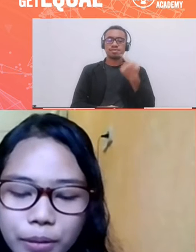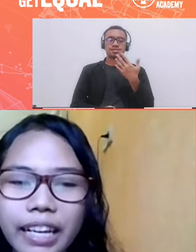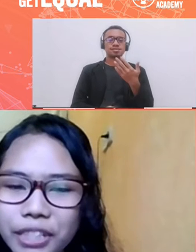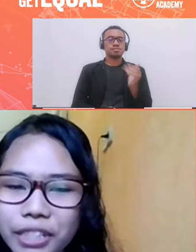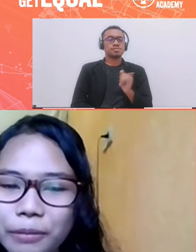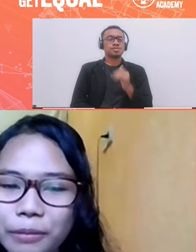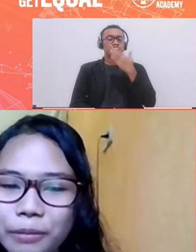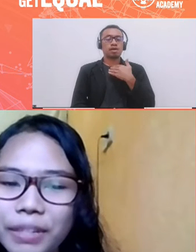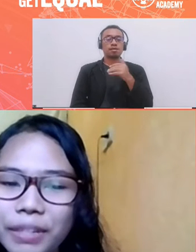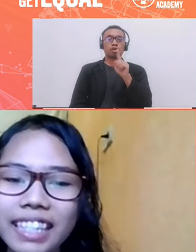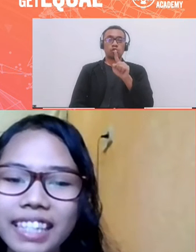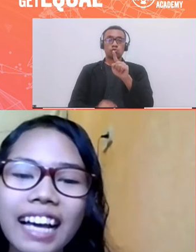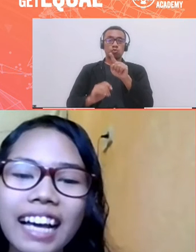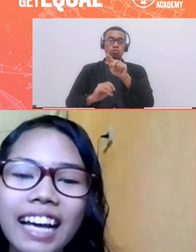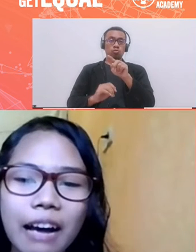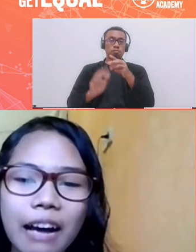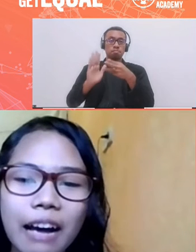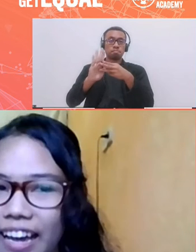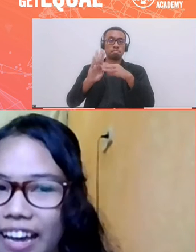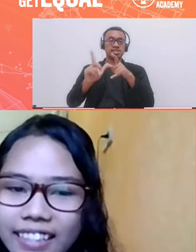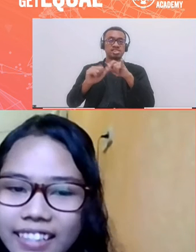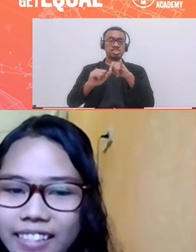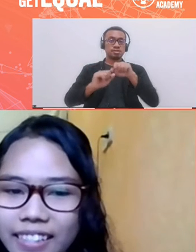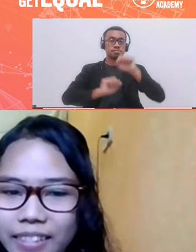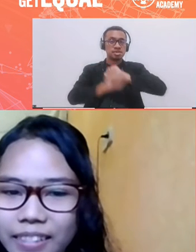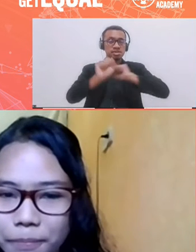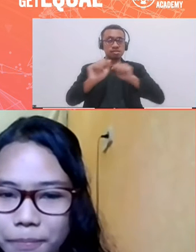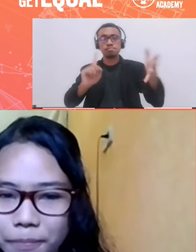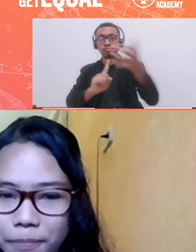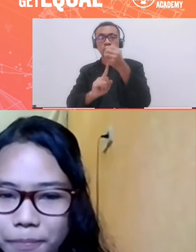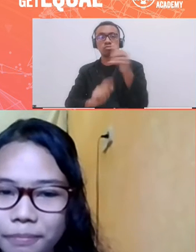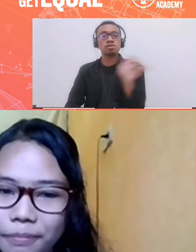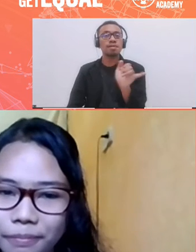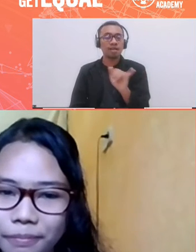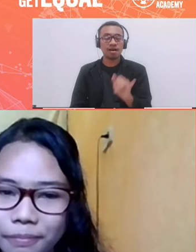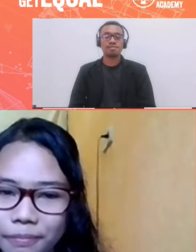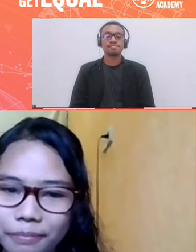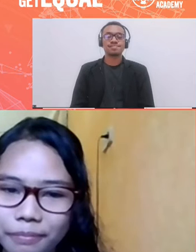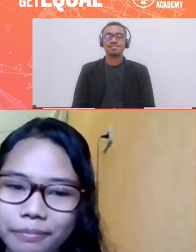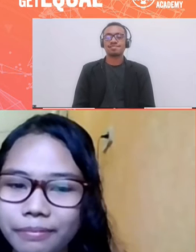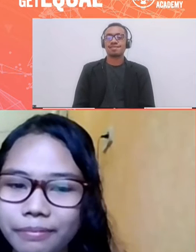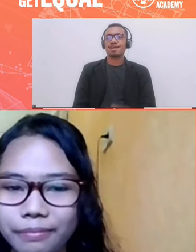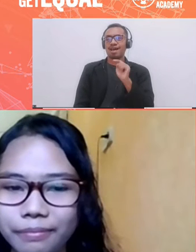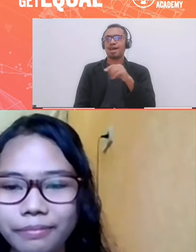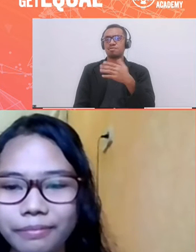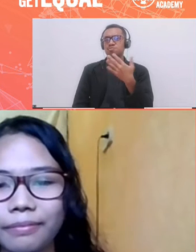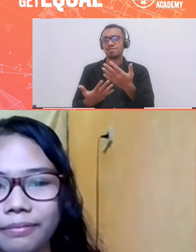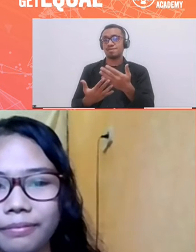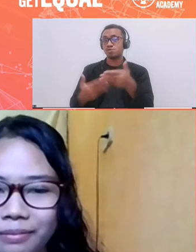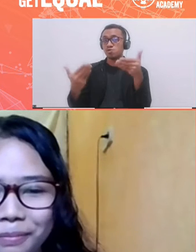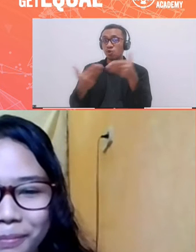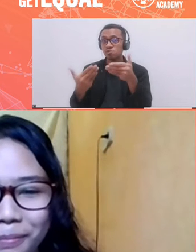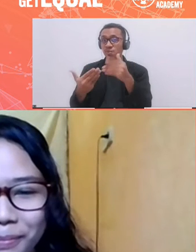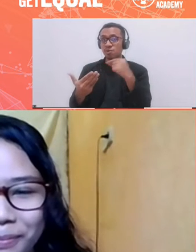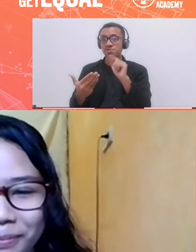sama untuk anak-anak muda zaman sekarang ini. Oke, berarti klop dong kemarin ketemu sama Kak